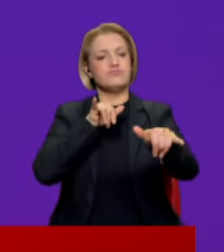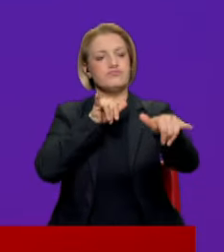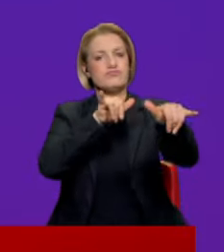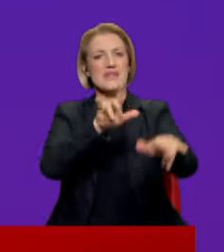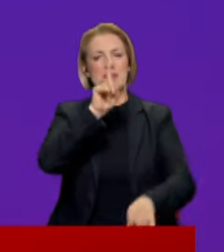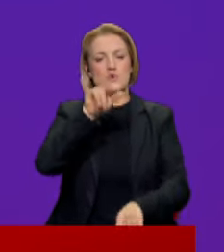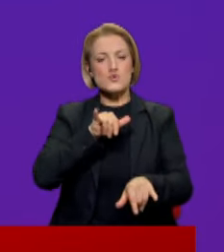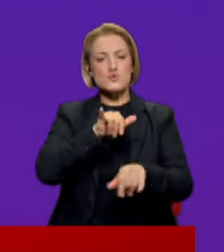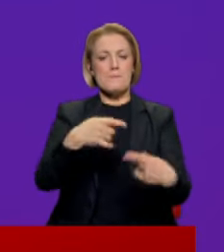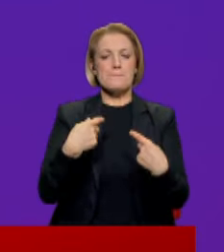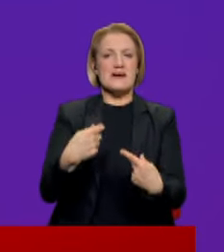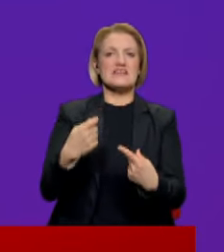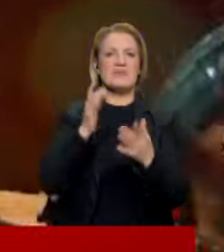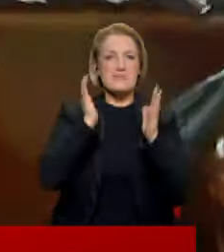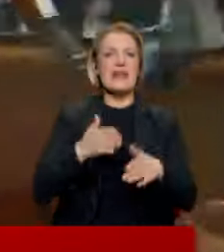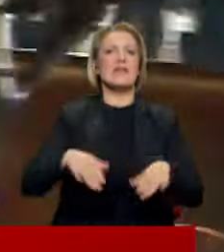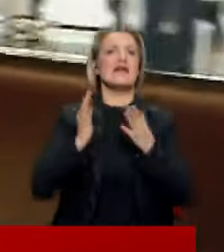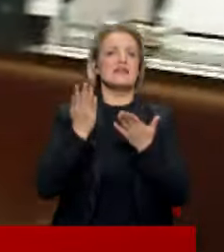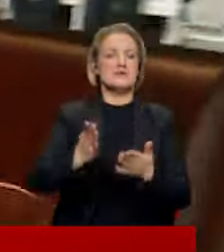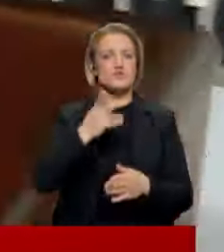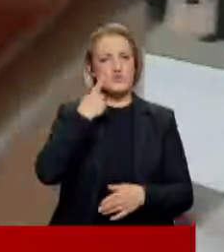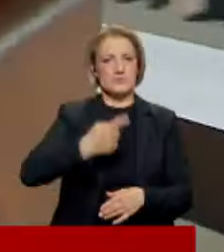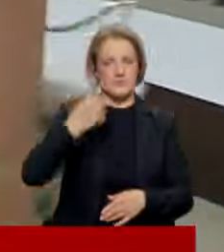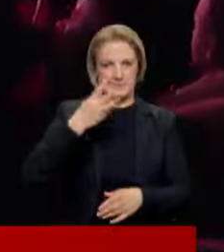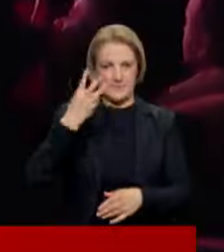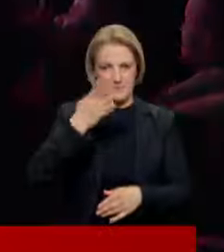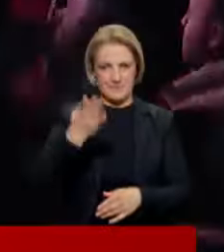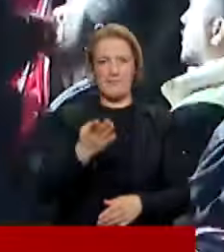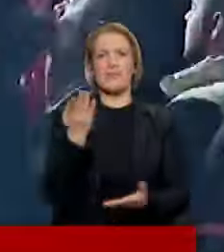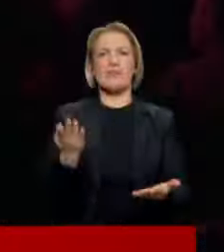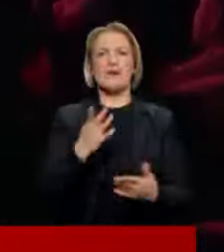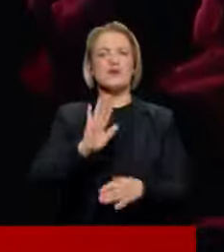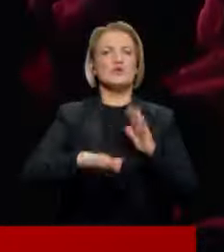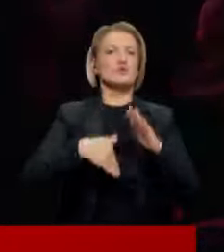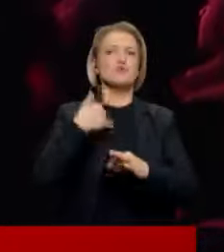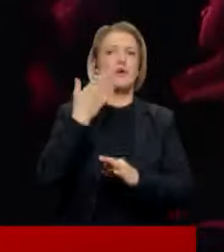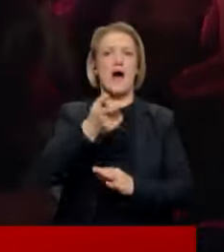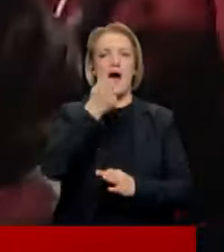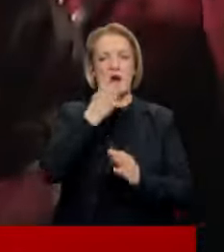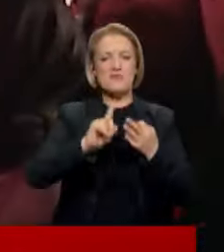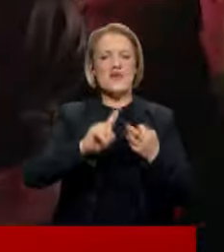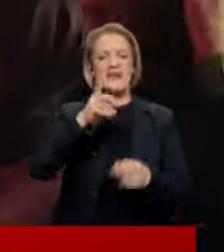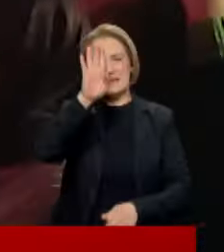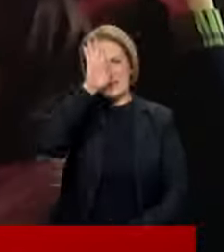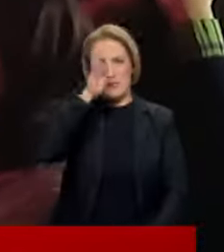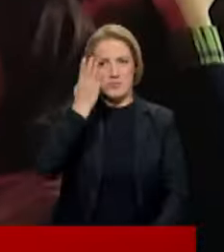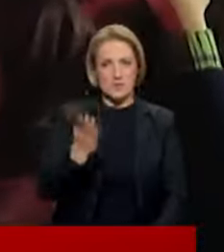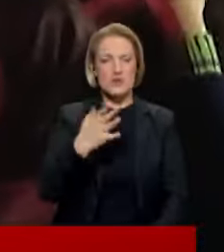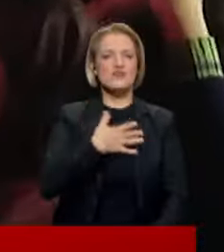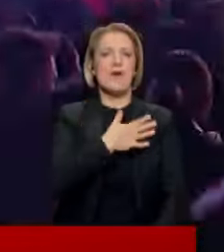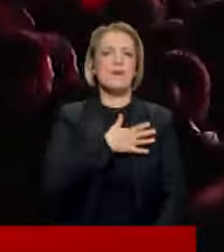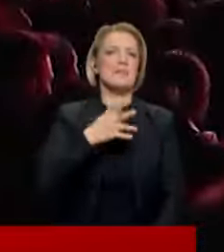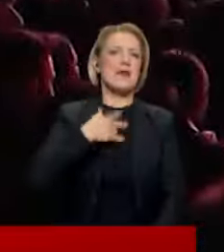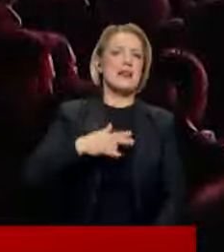tek bir uçuşun maliyeti kadar bile değil. Cumhurbaşkanı Erdoğan işaretini vermişti. Sonrasında Ankara ve İstanbul olmak üzere